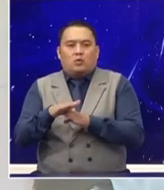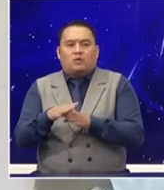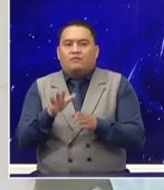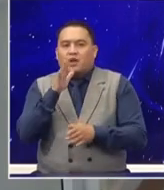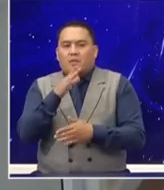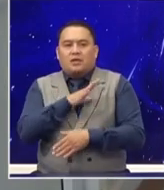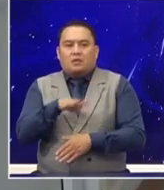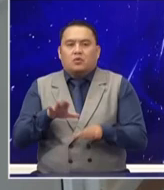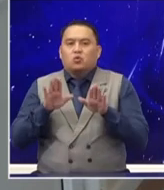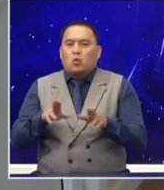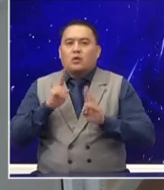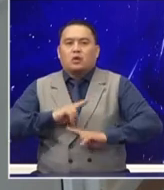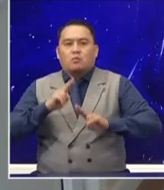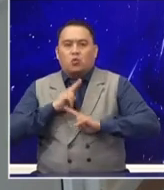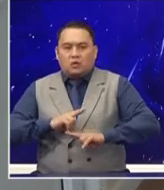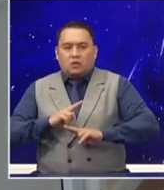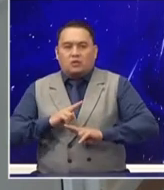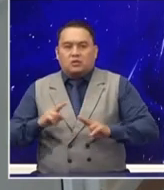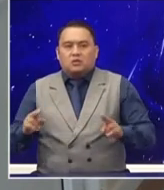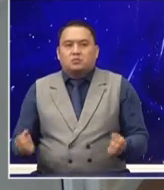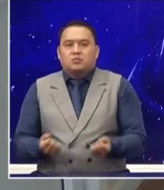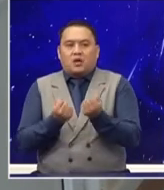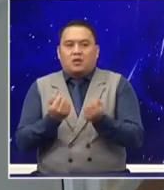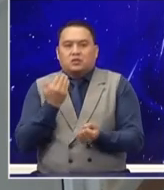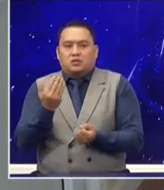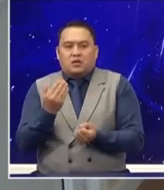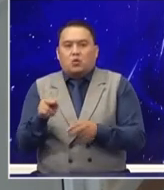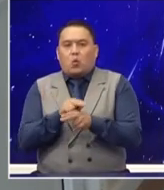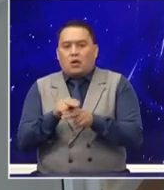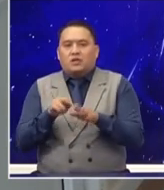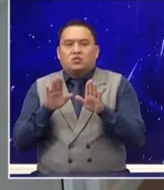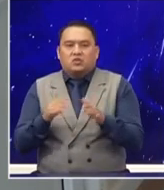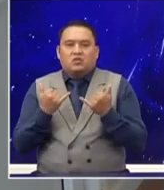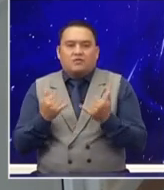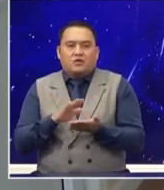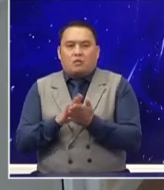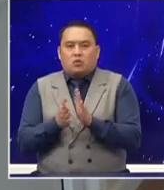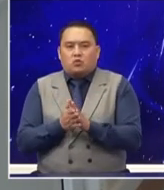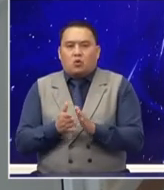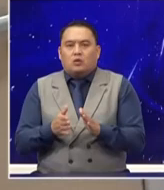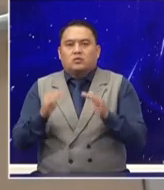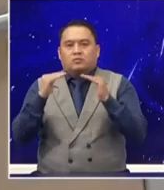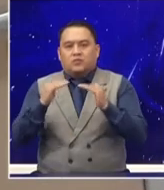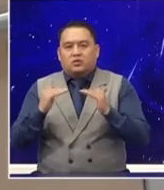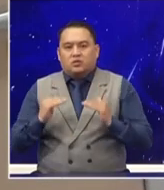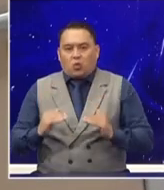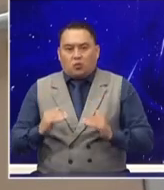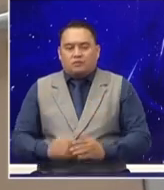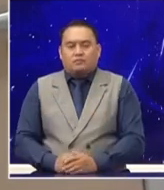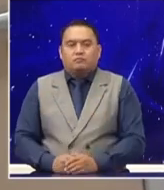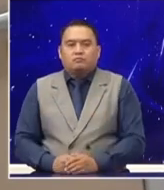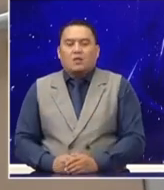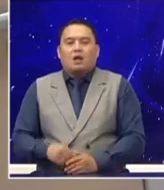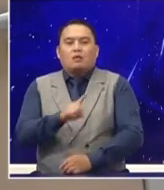было. Мы только работали и с пациентами только лечили их. Сейчас обстановка более-менее утихает. Но это не дает